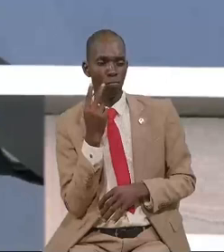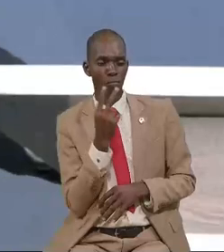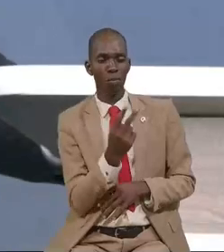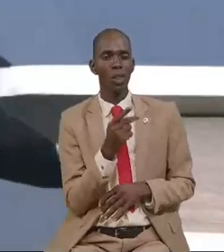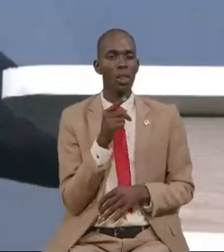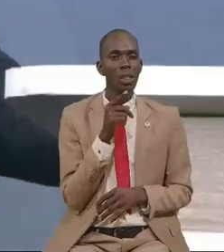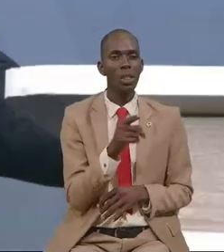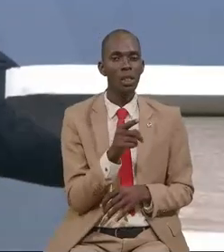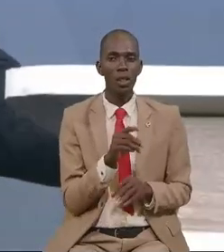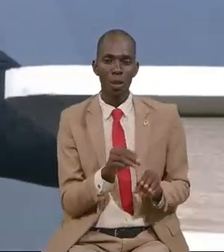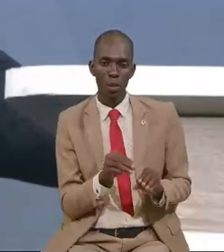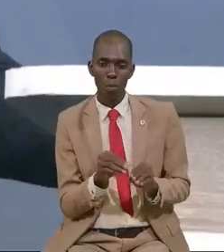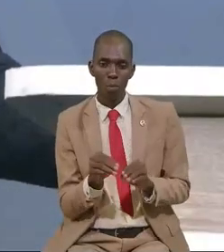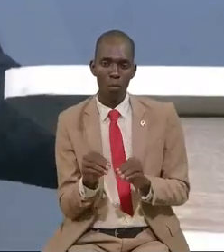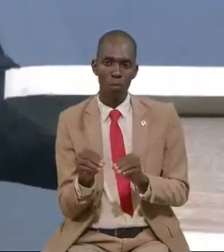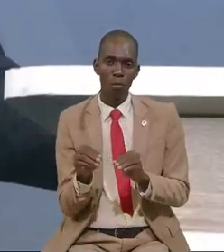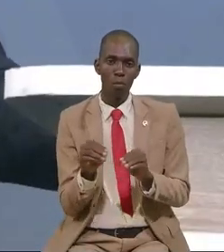vu